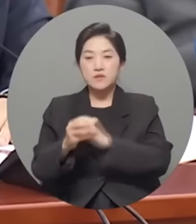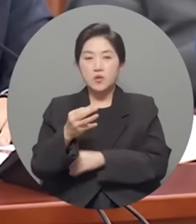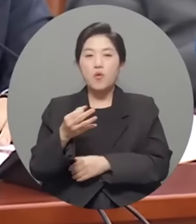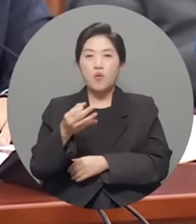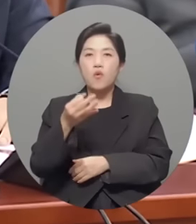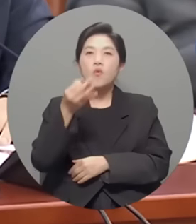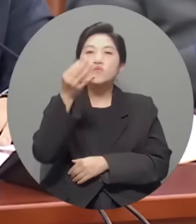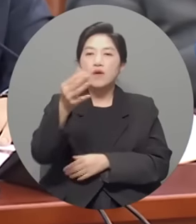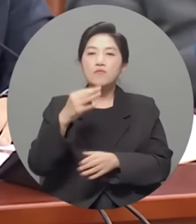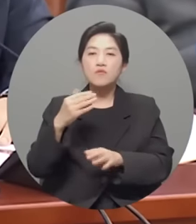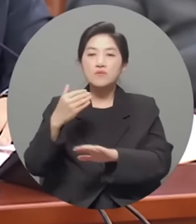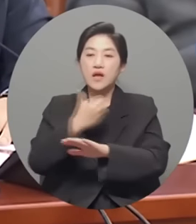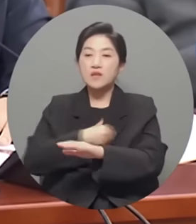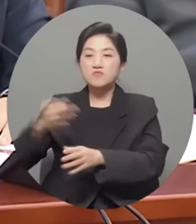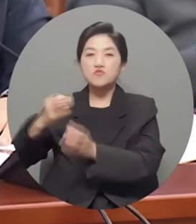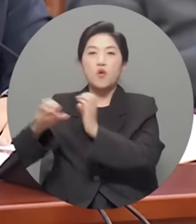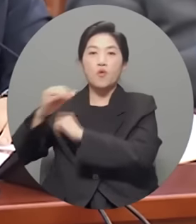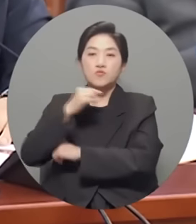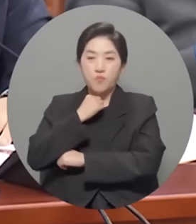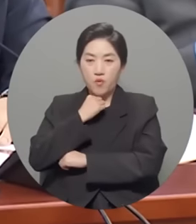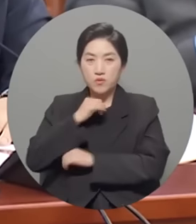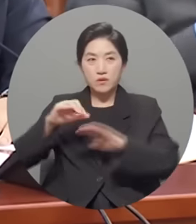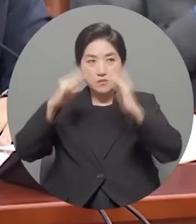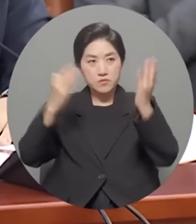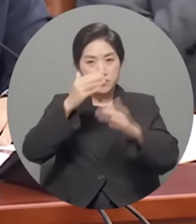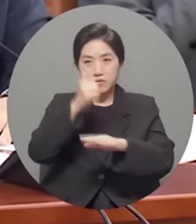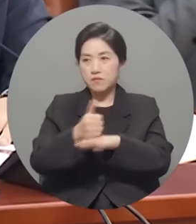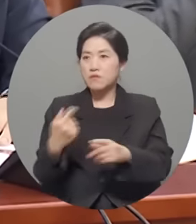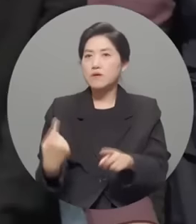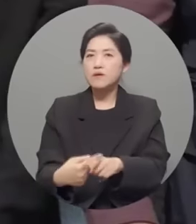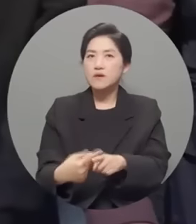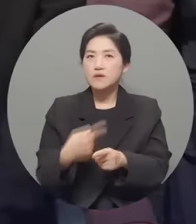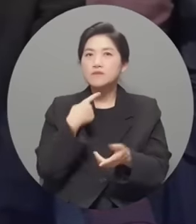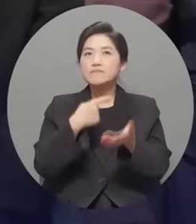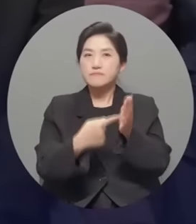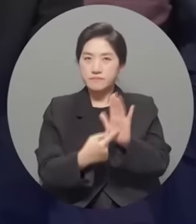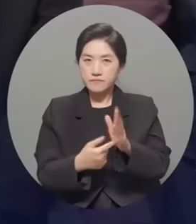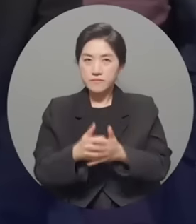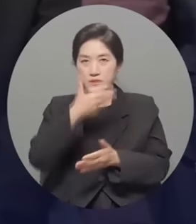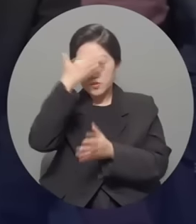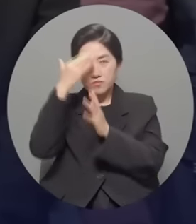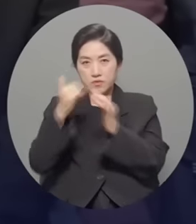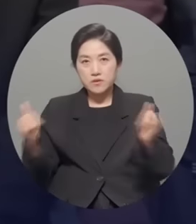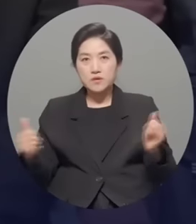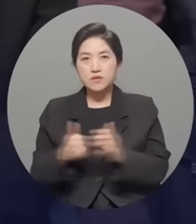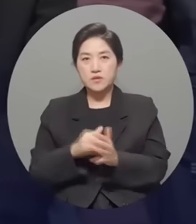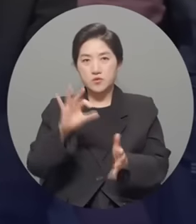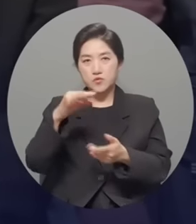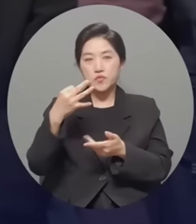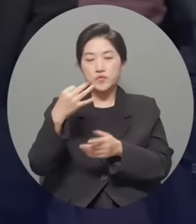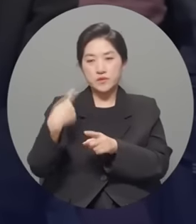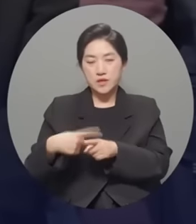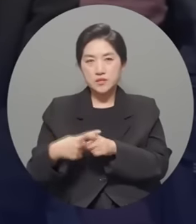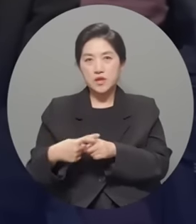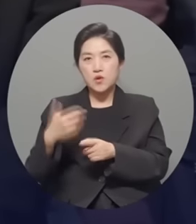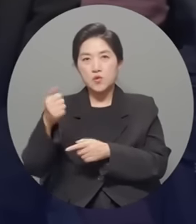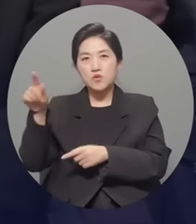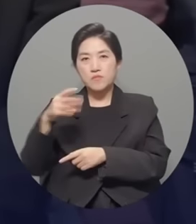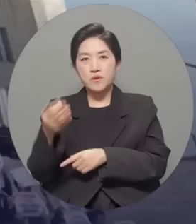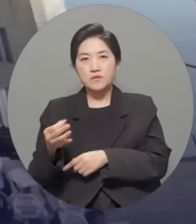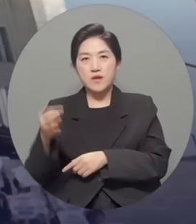안을 지지해 전체 결과와 다르지 않게 나타났다고 했습니다. 젊은 층 역시 소득대체율을 50%로